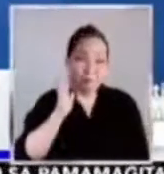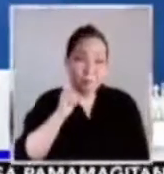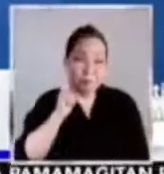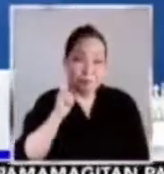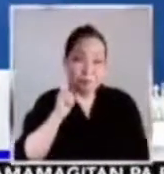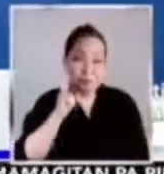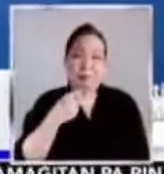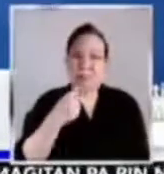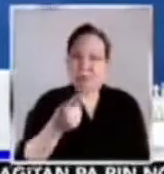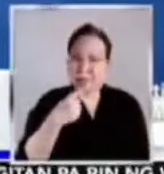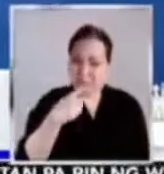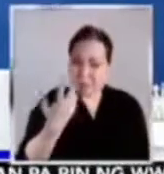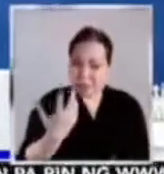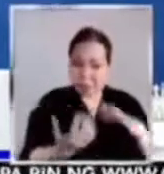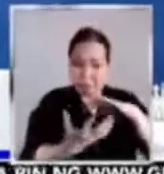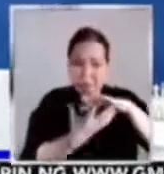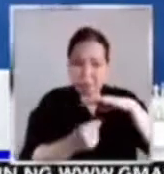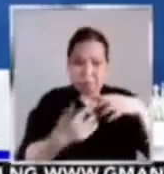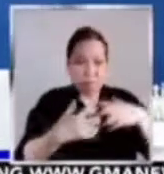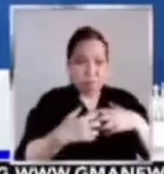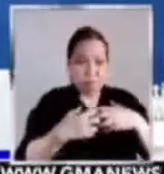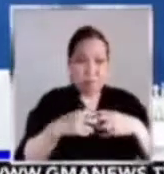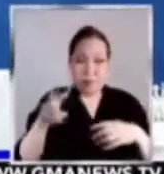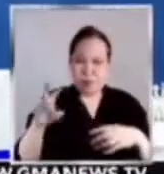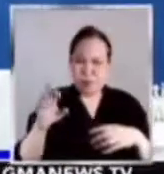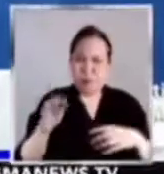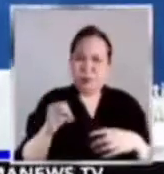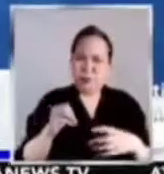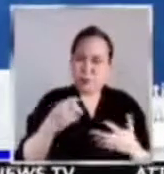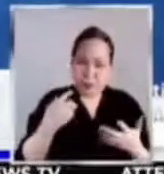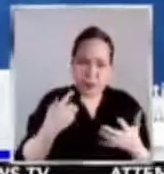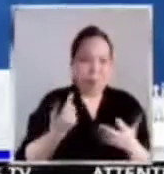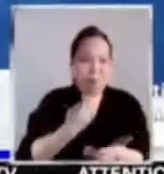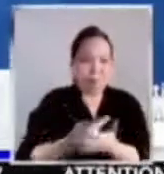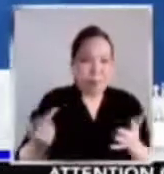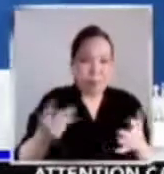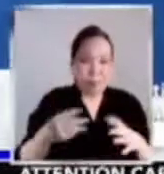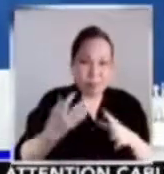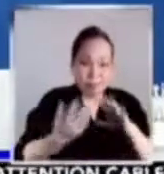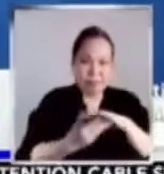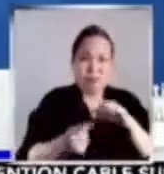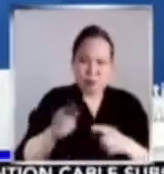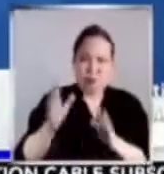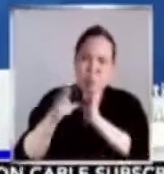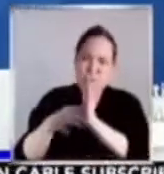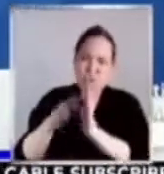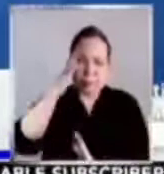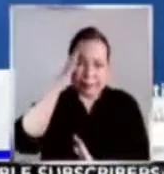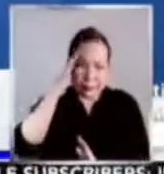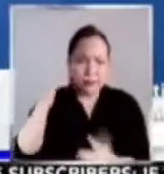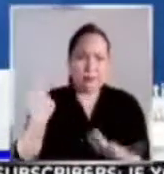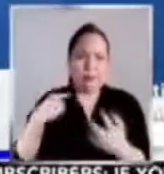vote. I hope that COMELEC would also find time to investigate. Just to,